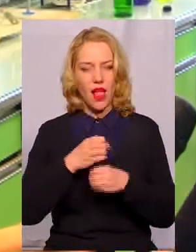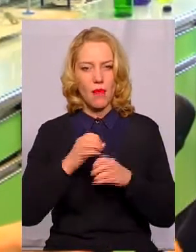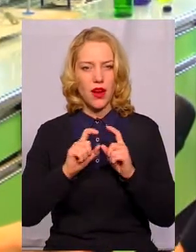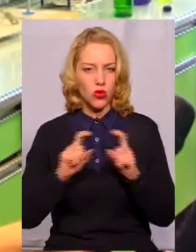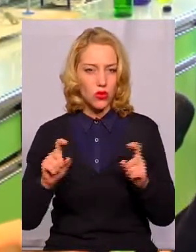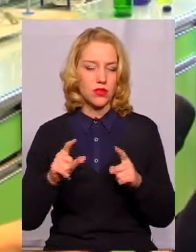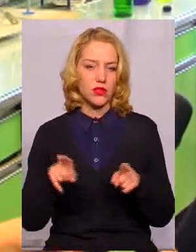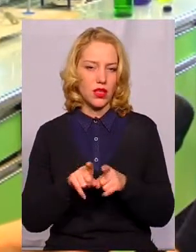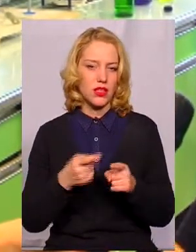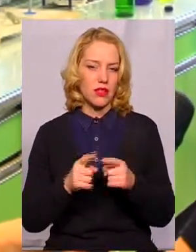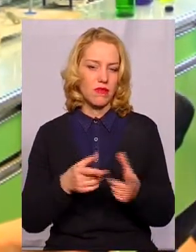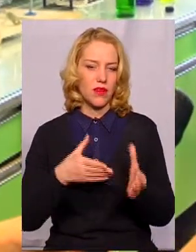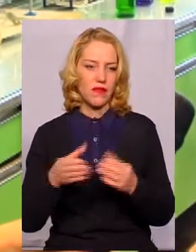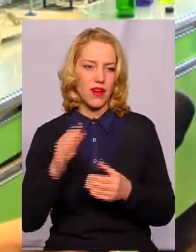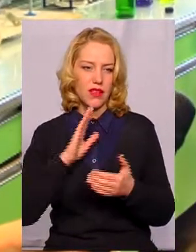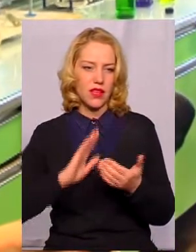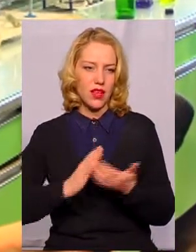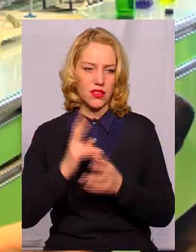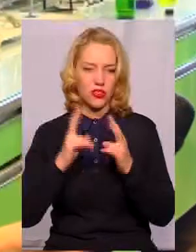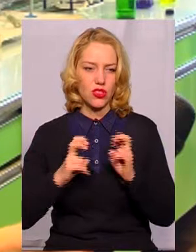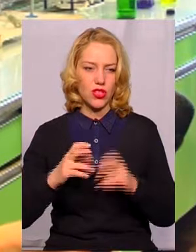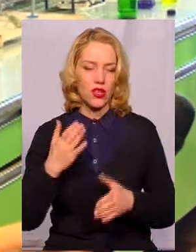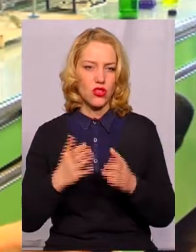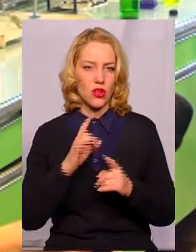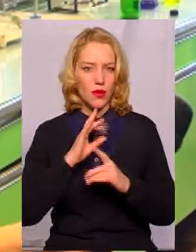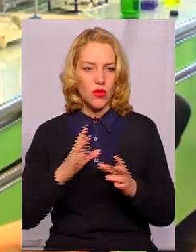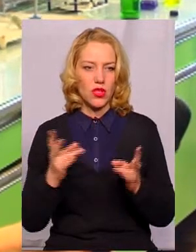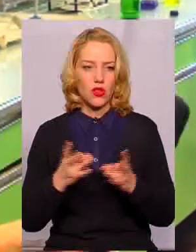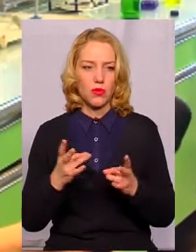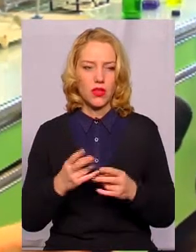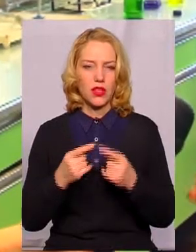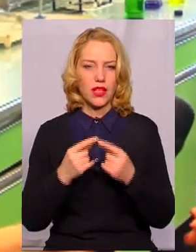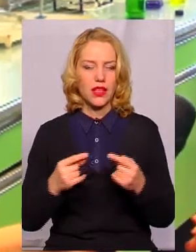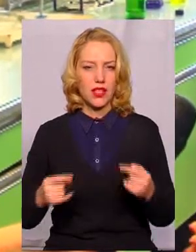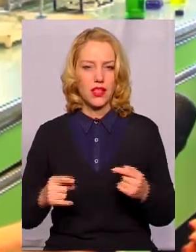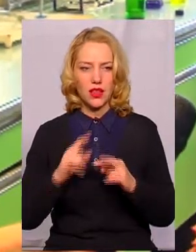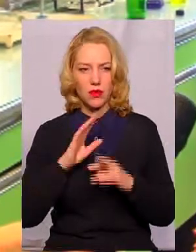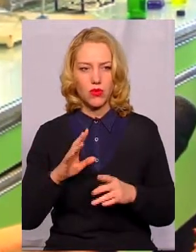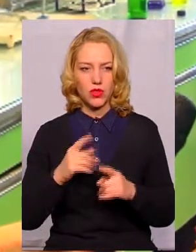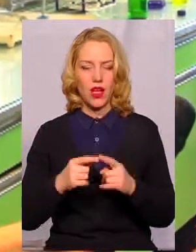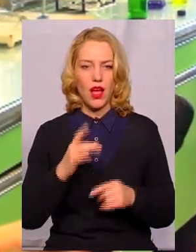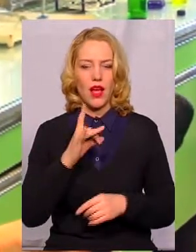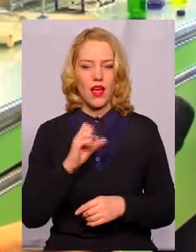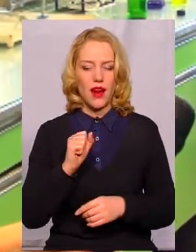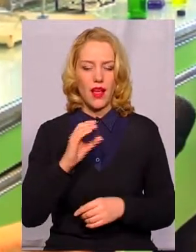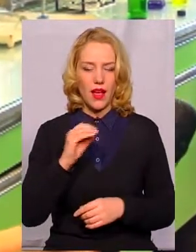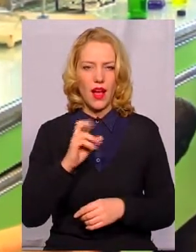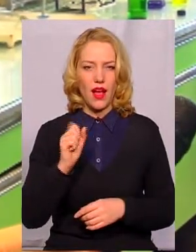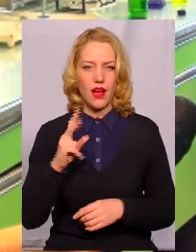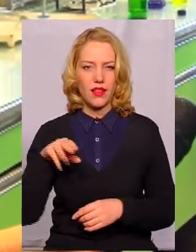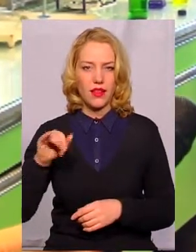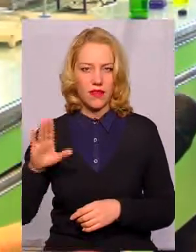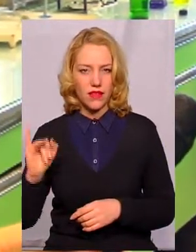якість дослідження, тому що якщо не буде необхідних інгредієнтів, необхідних реактивів, тоді ми не зможемо